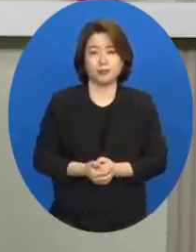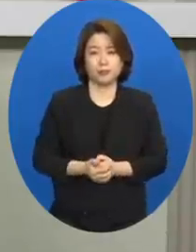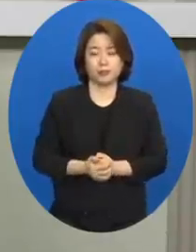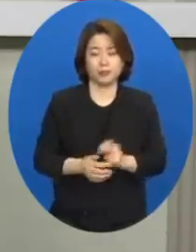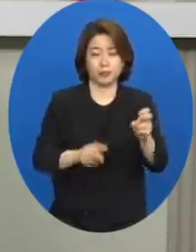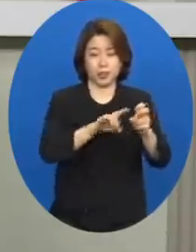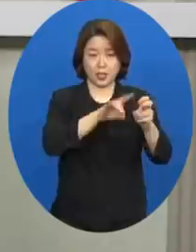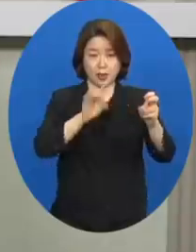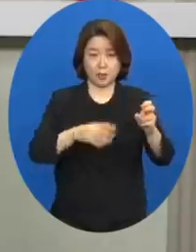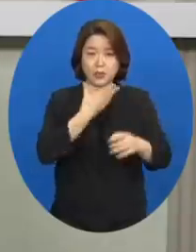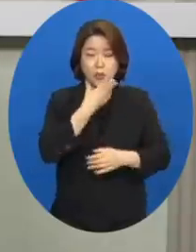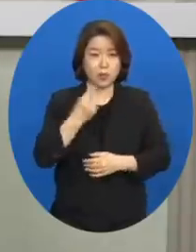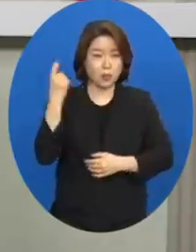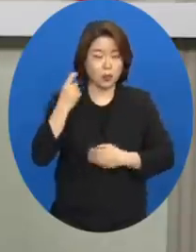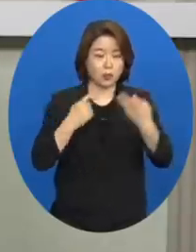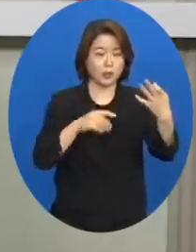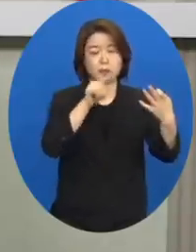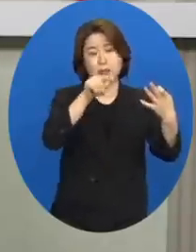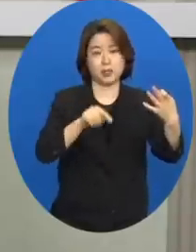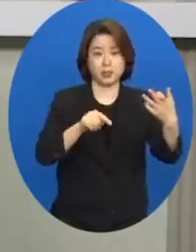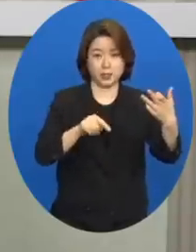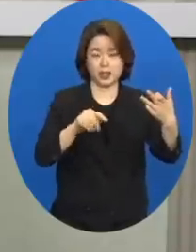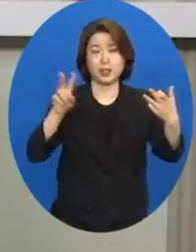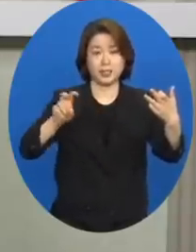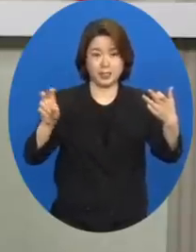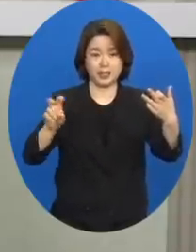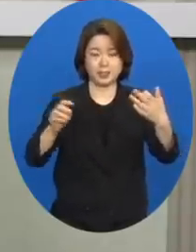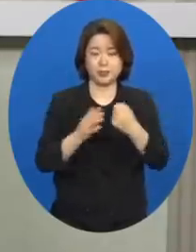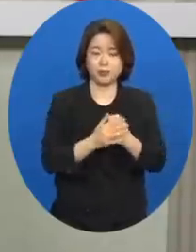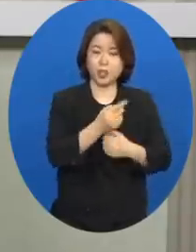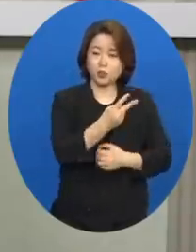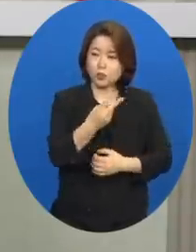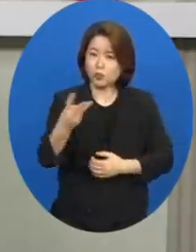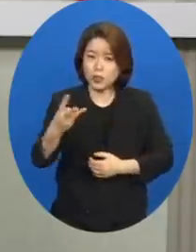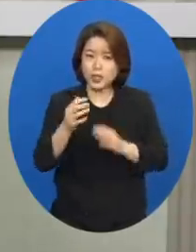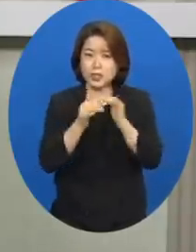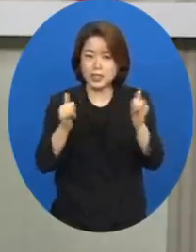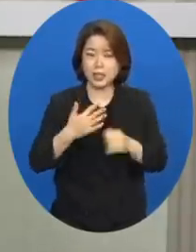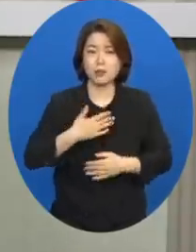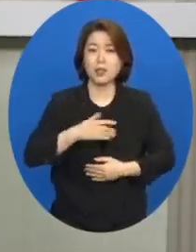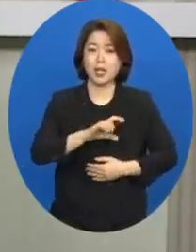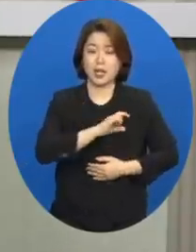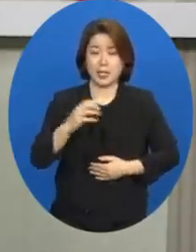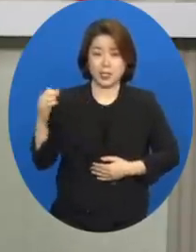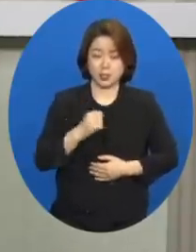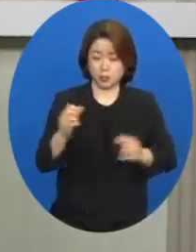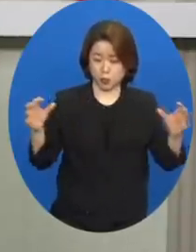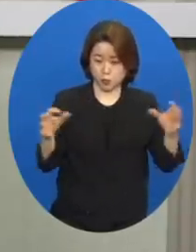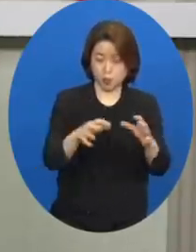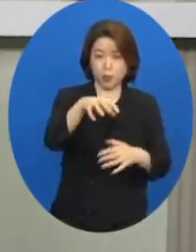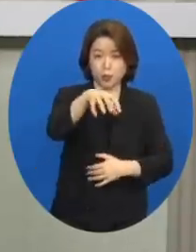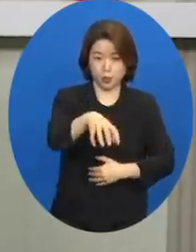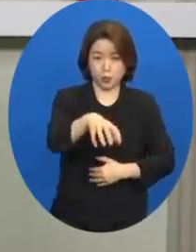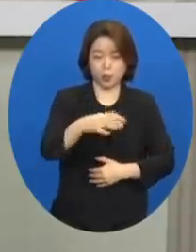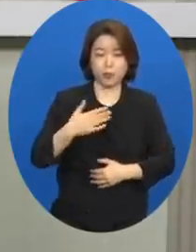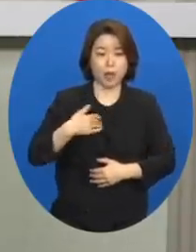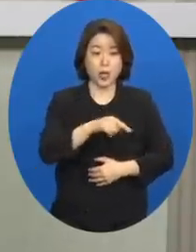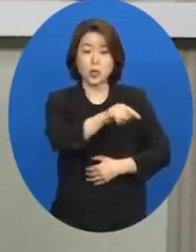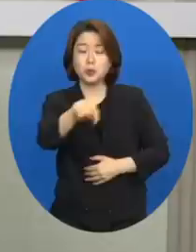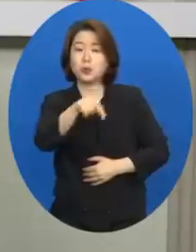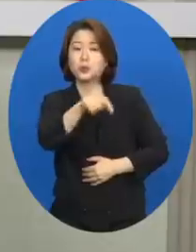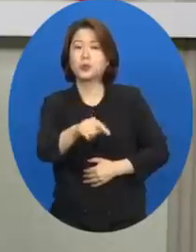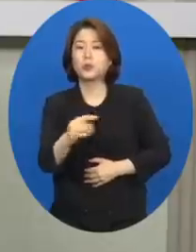마태복음 18장 20절에 두 세 사람이 내 이름으로 모인 곳에 나도 그들 중에